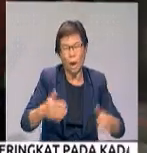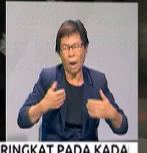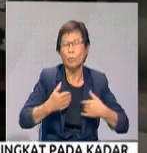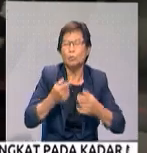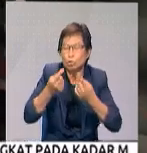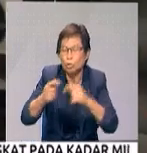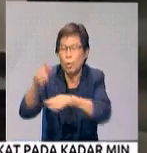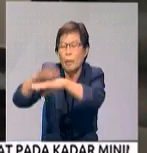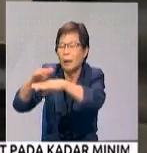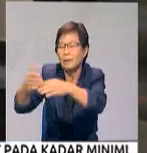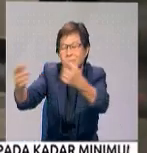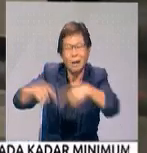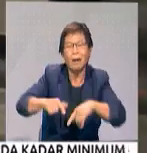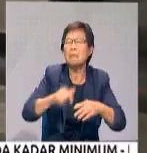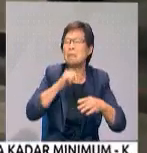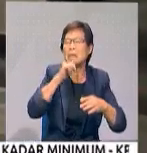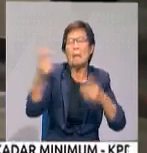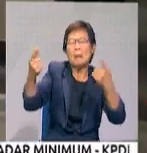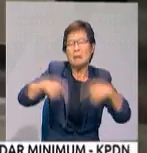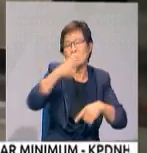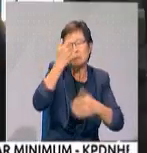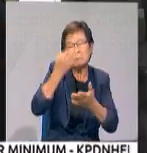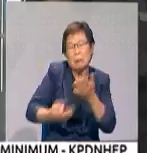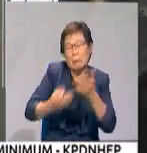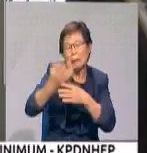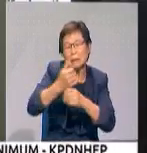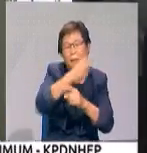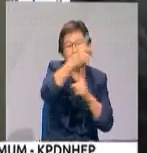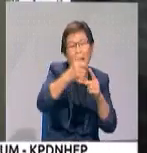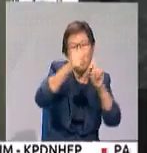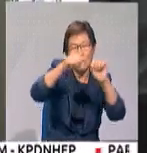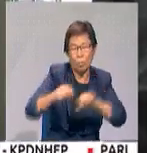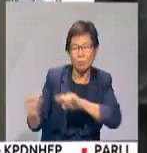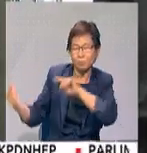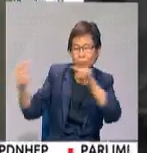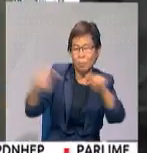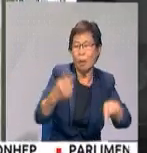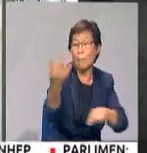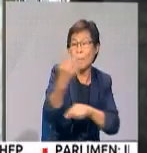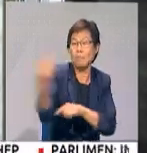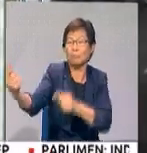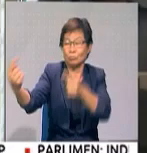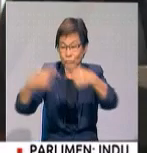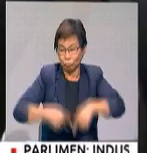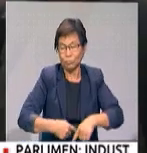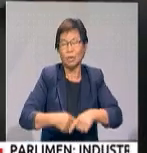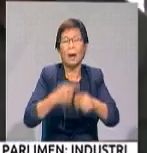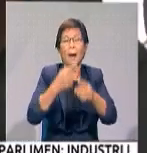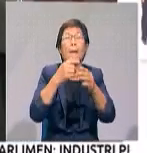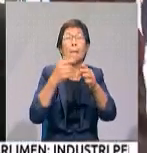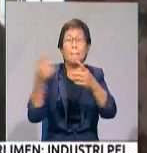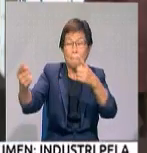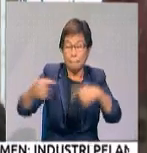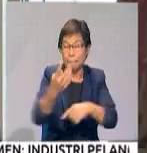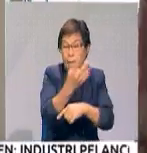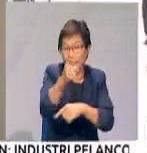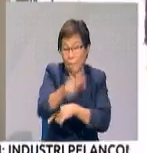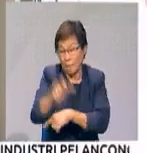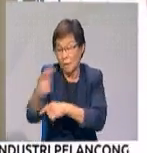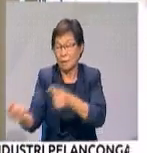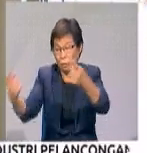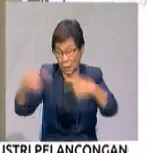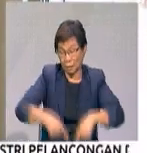dibuat. Hal itu kerana mereka gagal mendapatkan tarikh yang boleh dihadiri oleh keempat-empat individu tersebut. Hakim